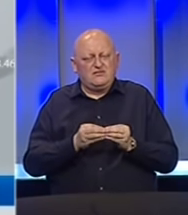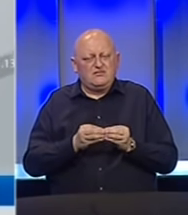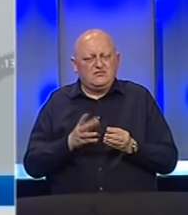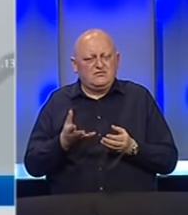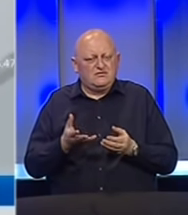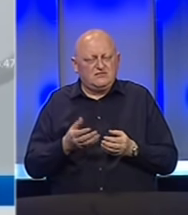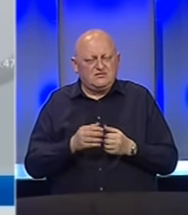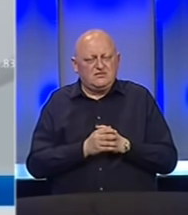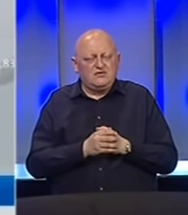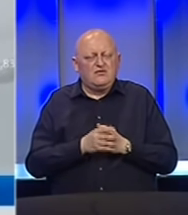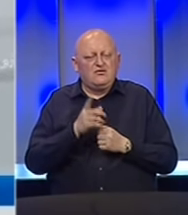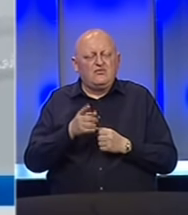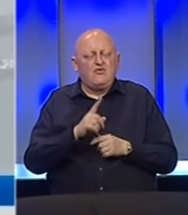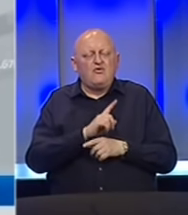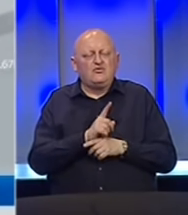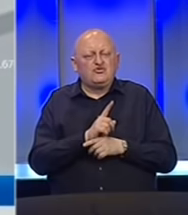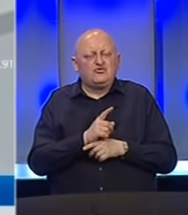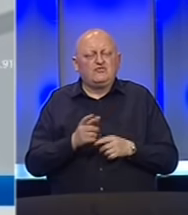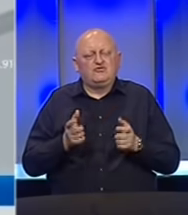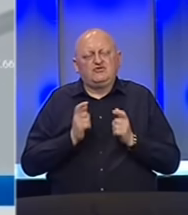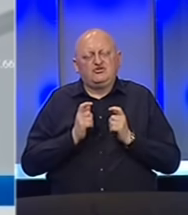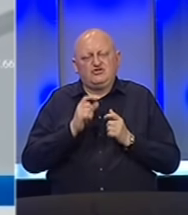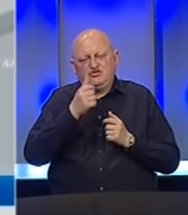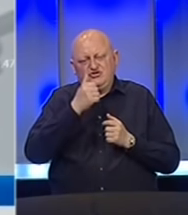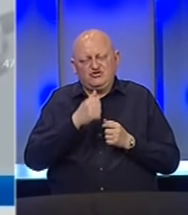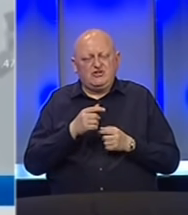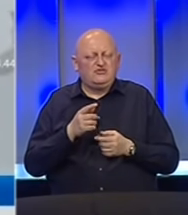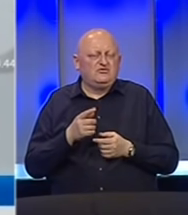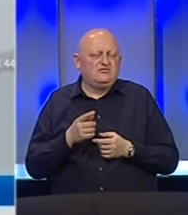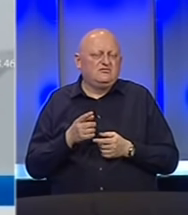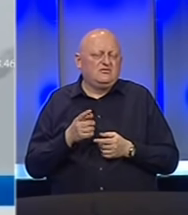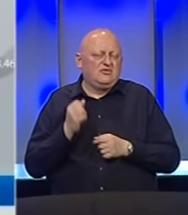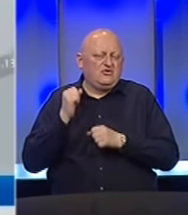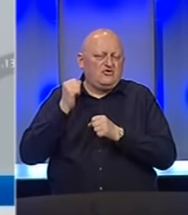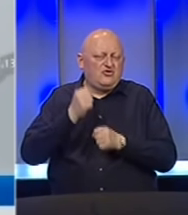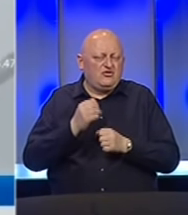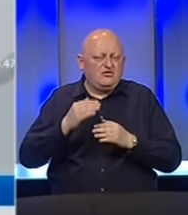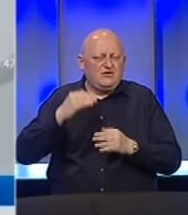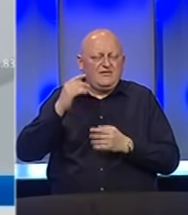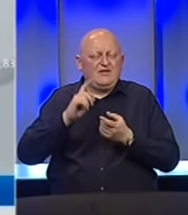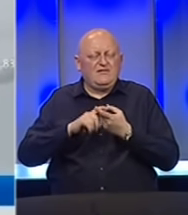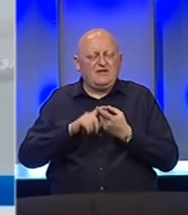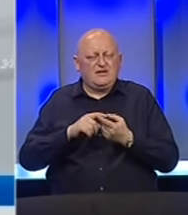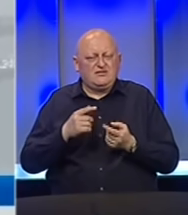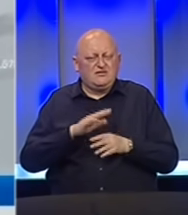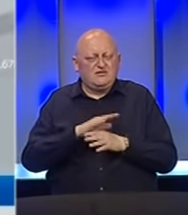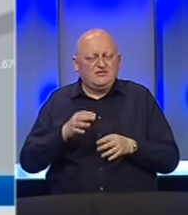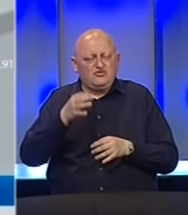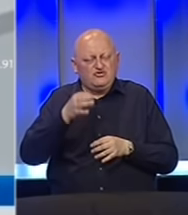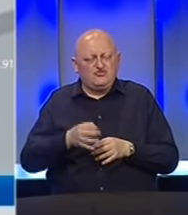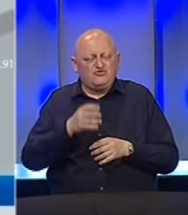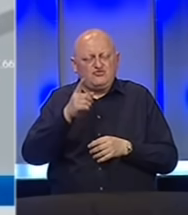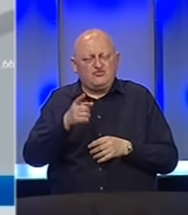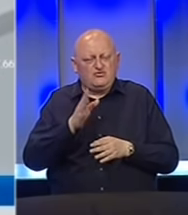oko organiziranja. Ali u ovom trenutku dakle čekat ćemo što će se zapravo donijeti na razini federacije i svakako će županije u